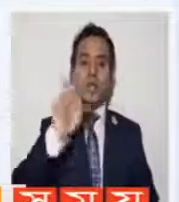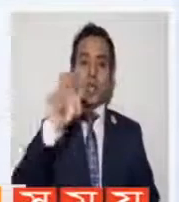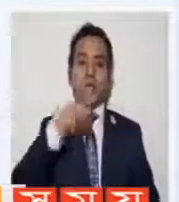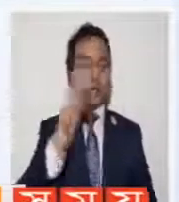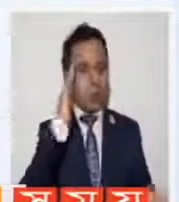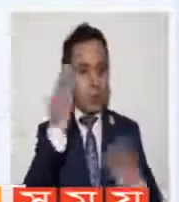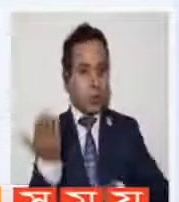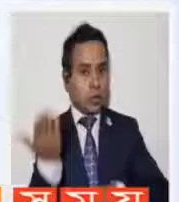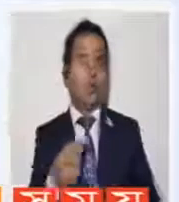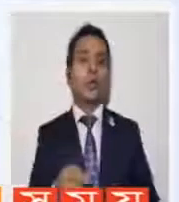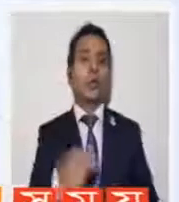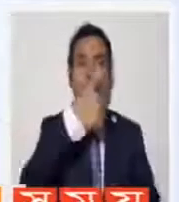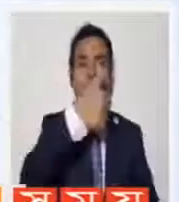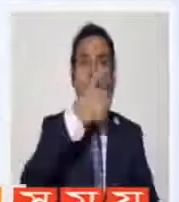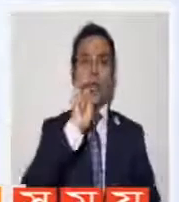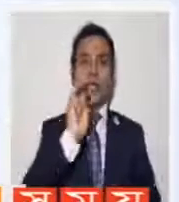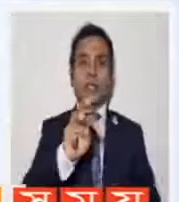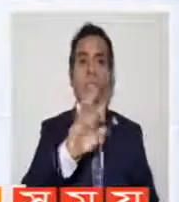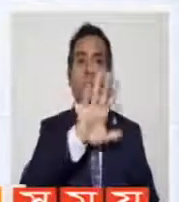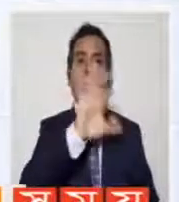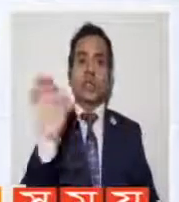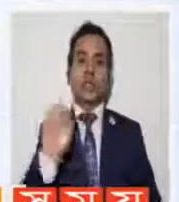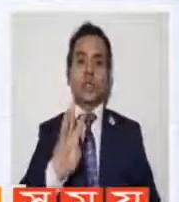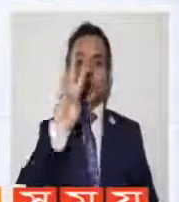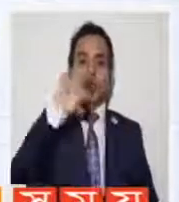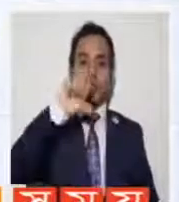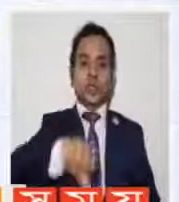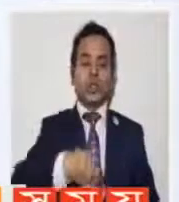২৪ ঘন্টায় ৮৩,৪৬৫জন, এ পর্যন্ত